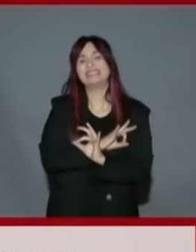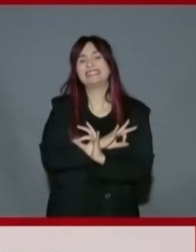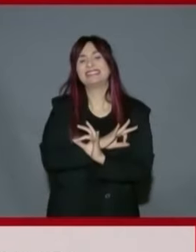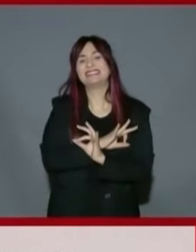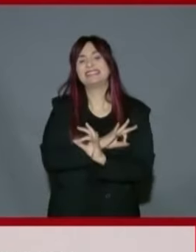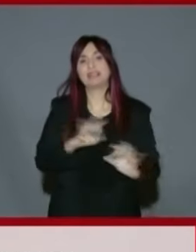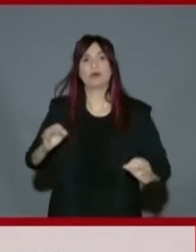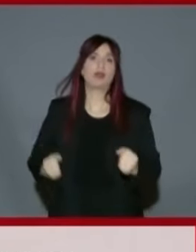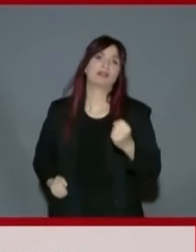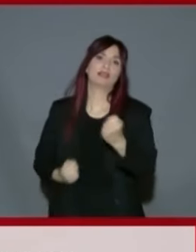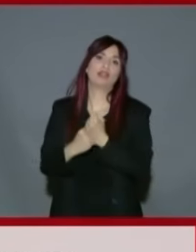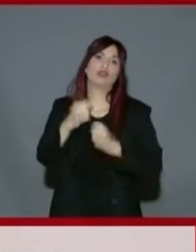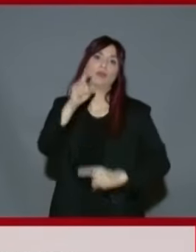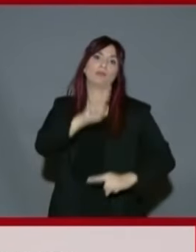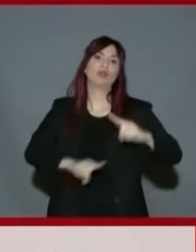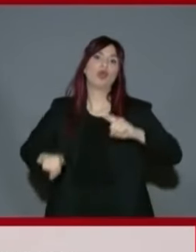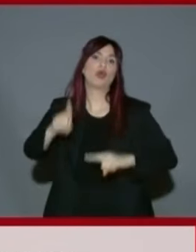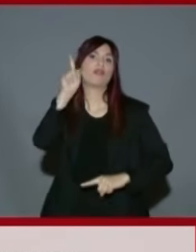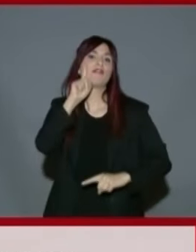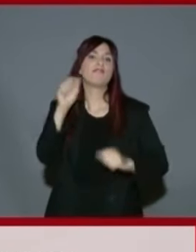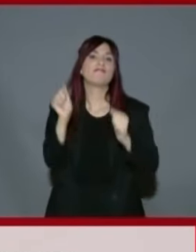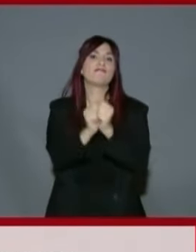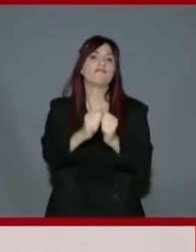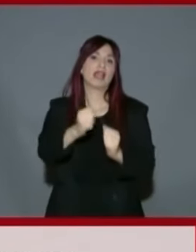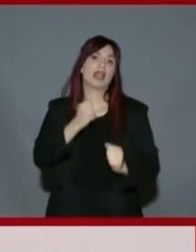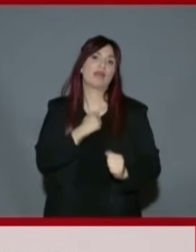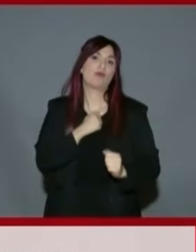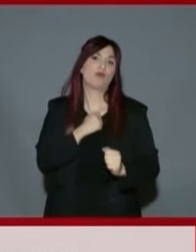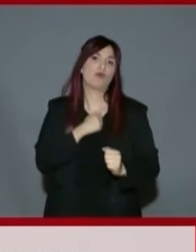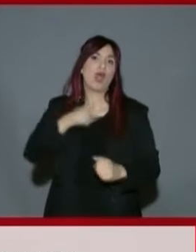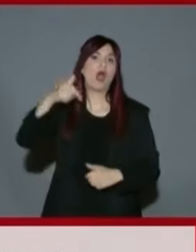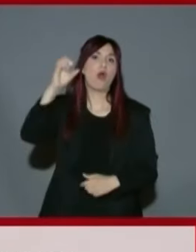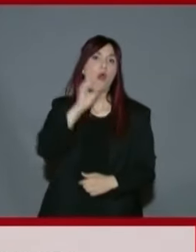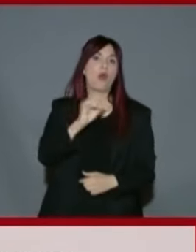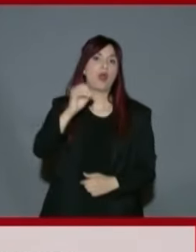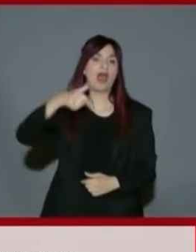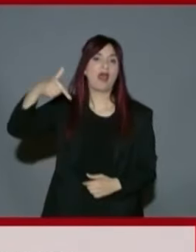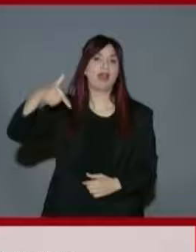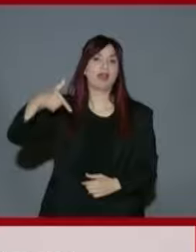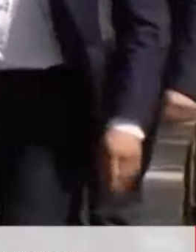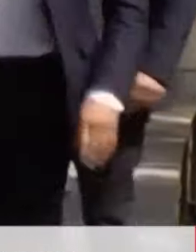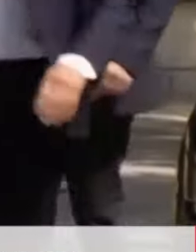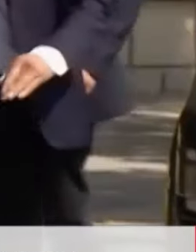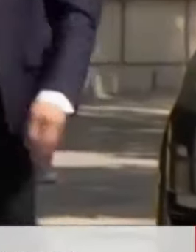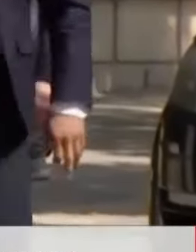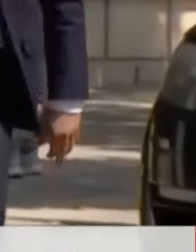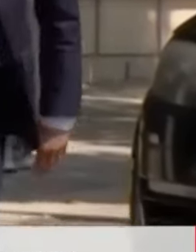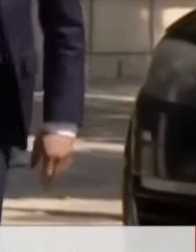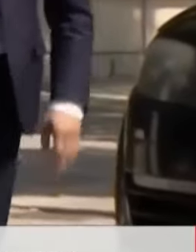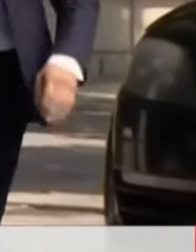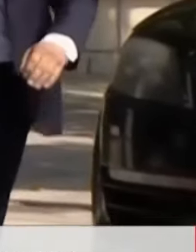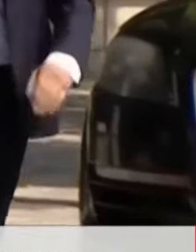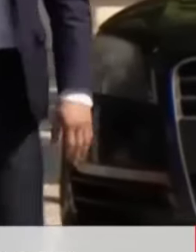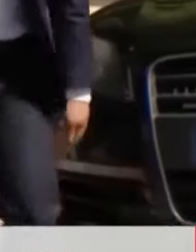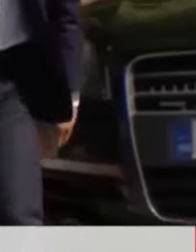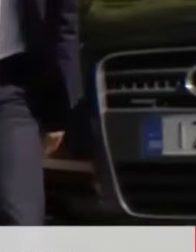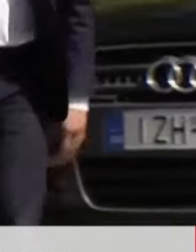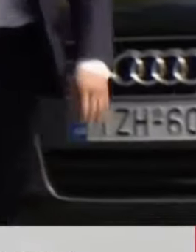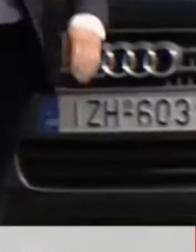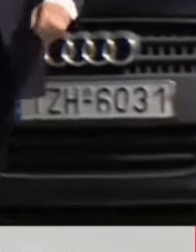φίλη μου, συντρόφισά μου, Όλγα Γεροβασίλη. Καρφιά για την παρέμβαση Τσίπρα,